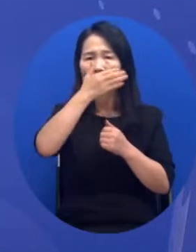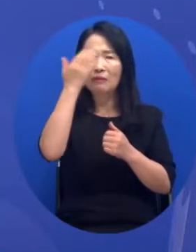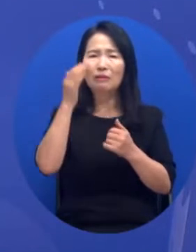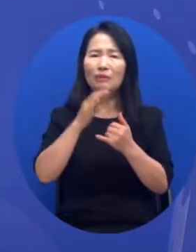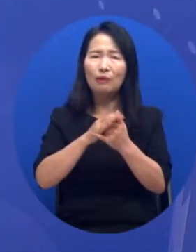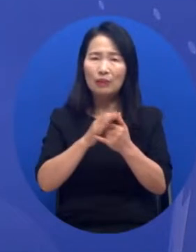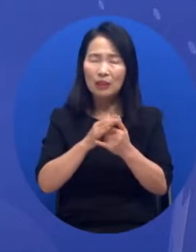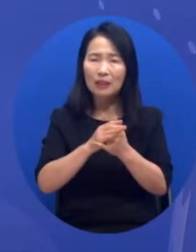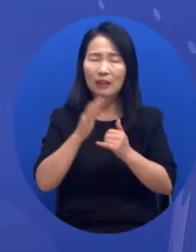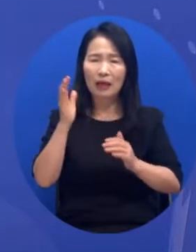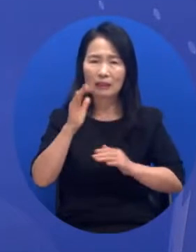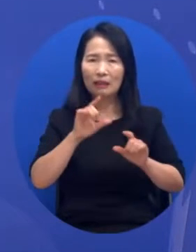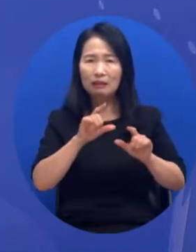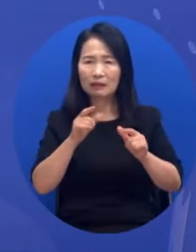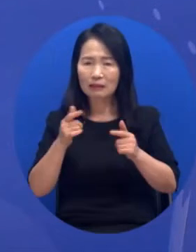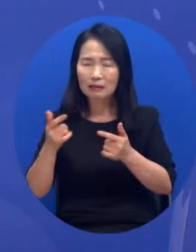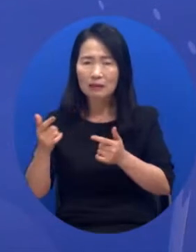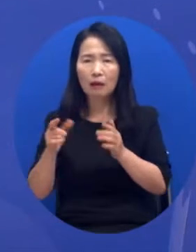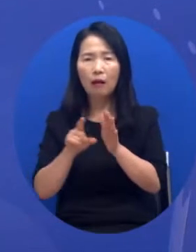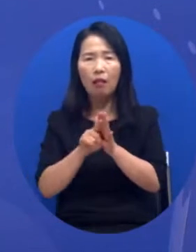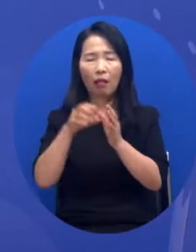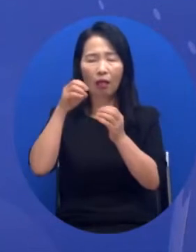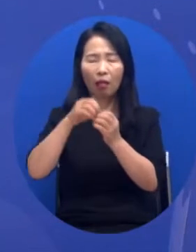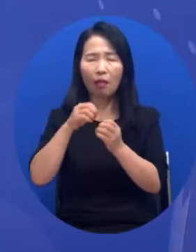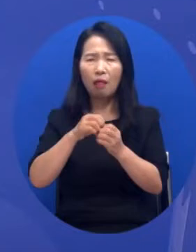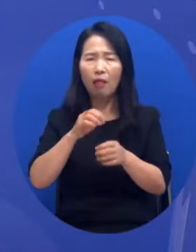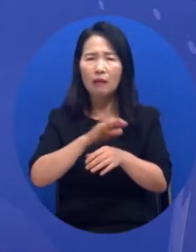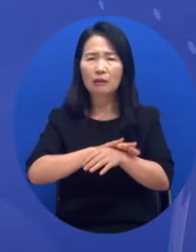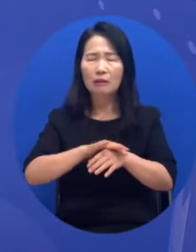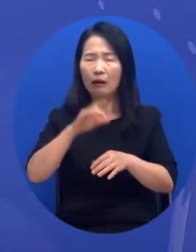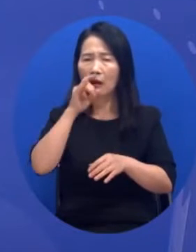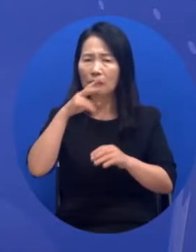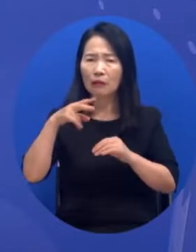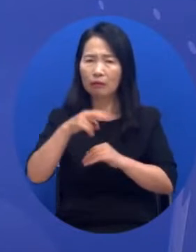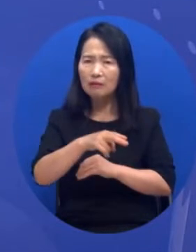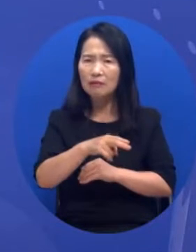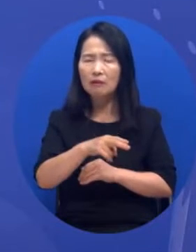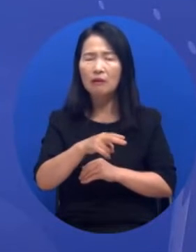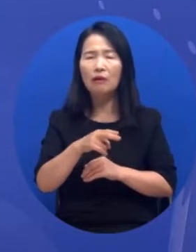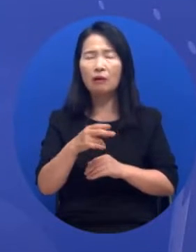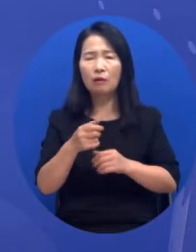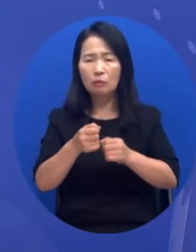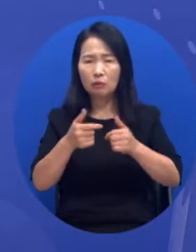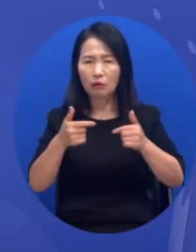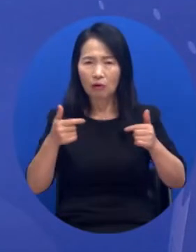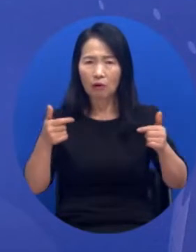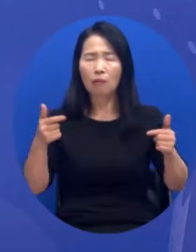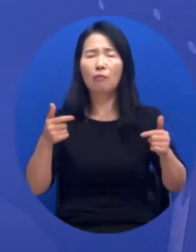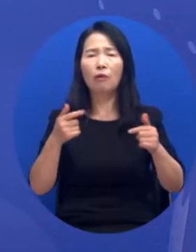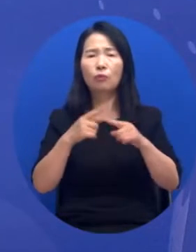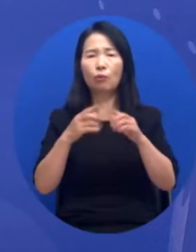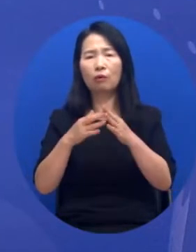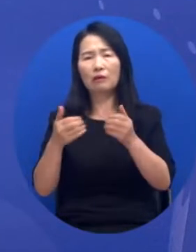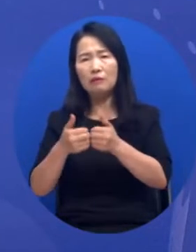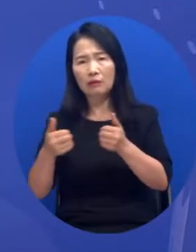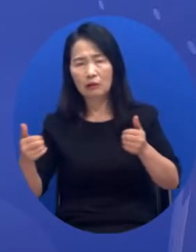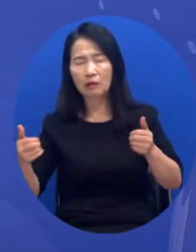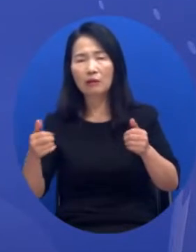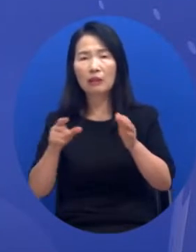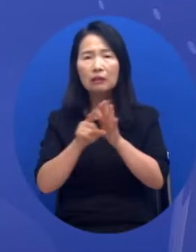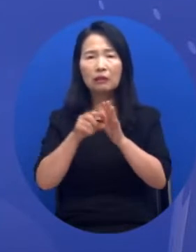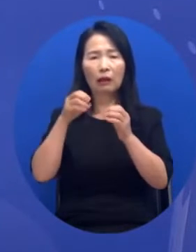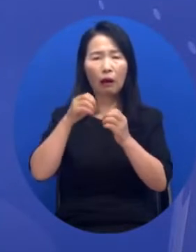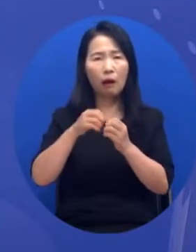세대가 단절되고 있다. 신앙 계승이 안 되고 점점 교회를 떠나거나 아니면은 신앙 계승 자체가